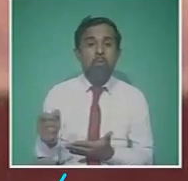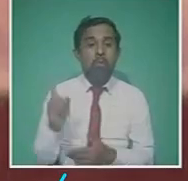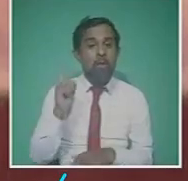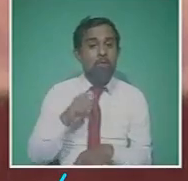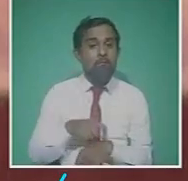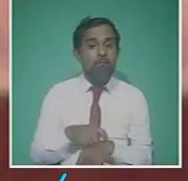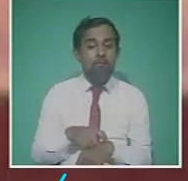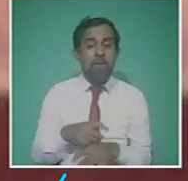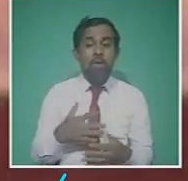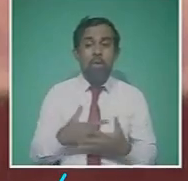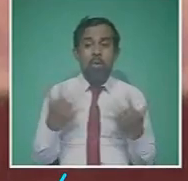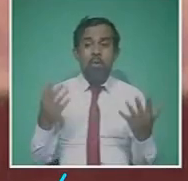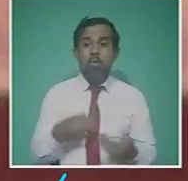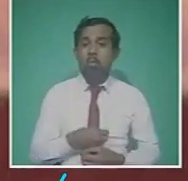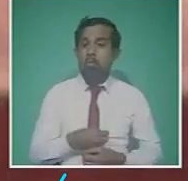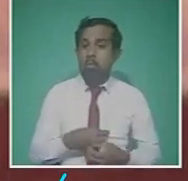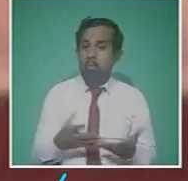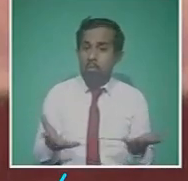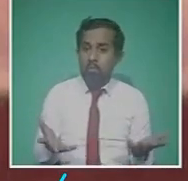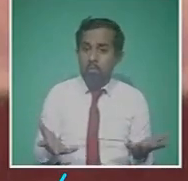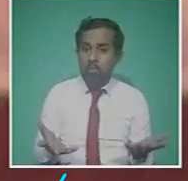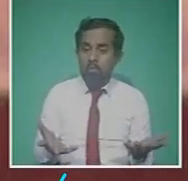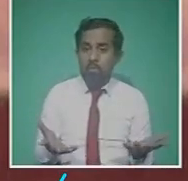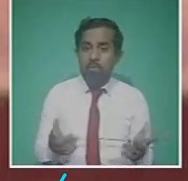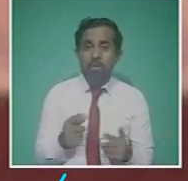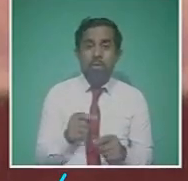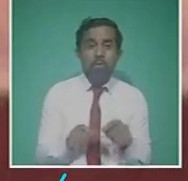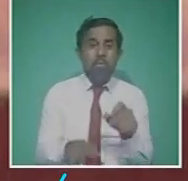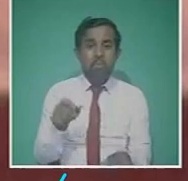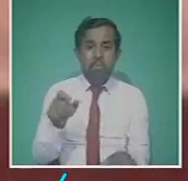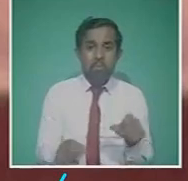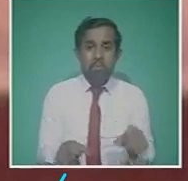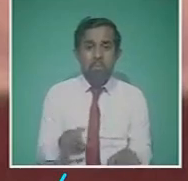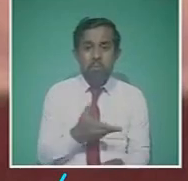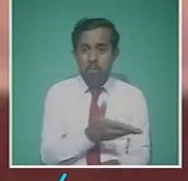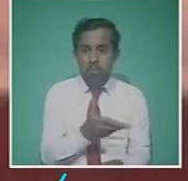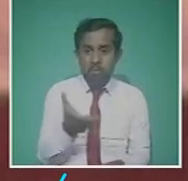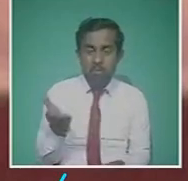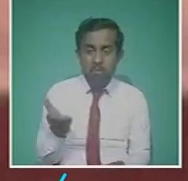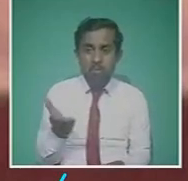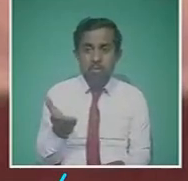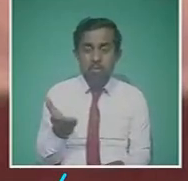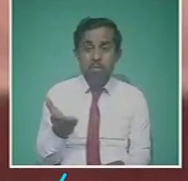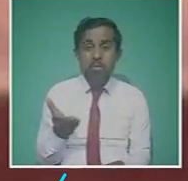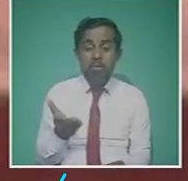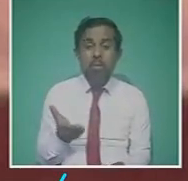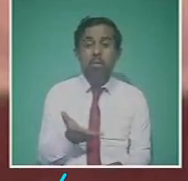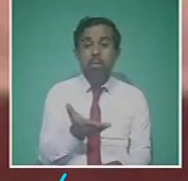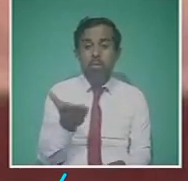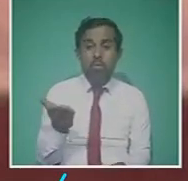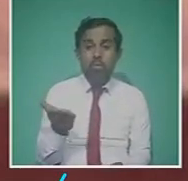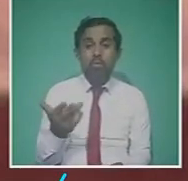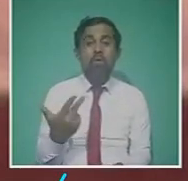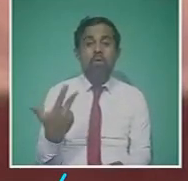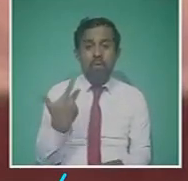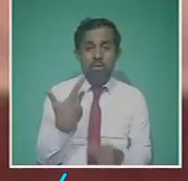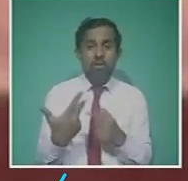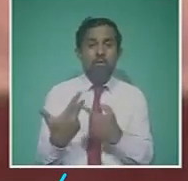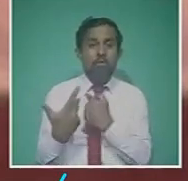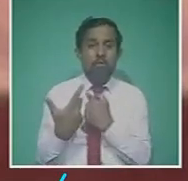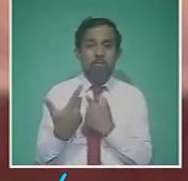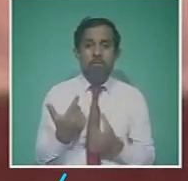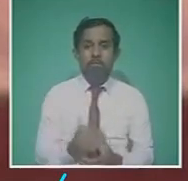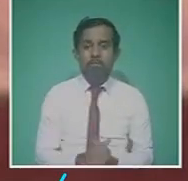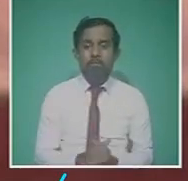කාලේ මේ රටේ ලොකුම විනාශය වෙලා තියෙන්නේ මේ පාලකයෝ මේ ඉන්න අය කියලා ඒකෙන් ඇඟිල්ලක් ඔබතුමාලාගේ පැත්තට දික් වෙනවා. ඉතින් ඒ